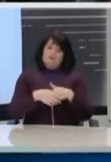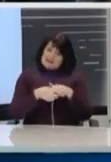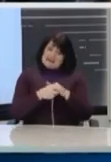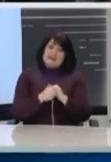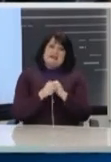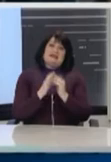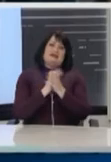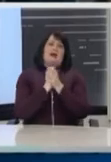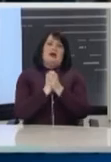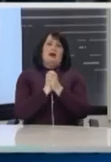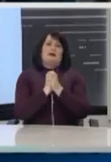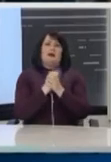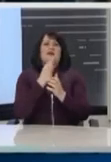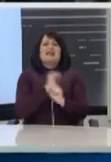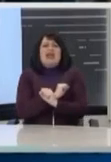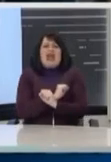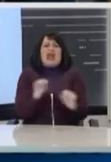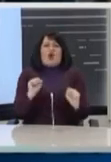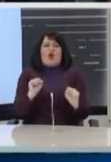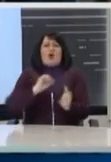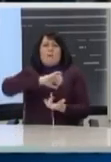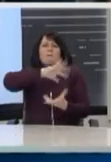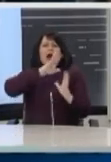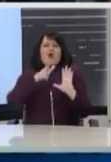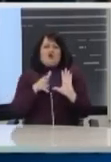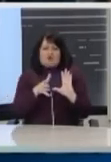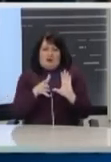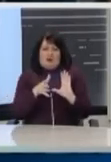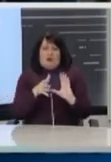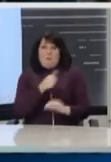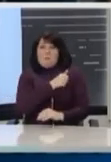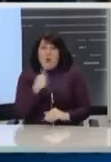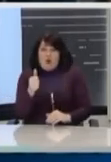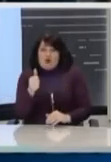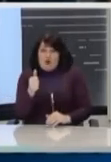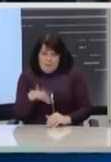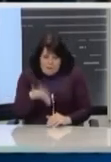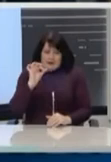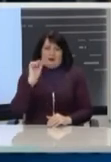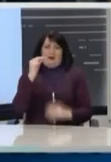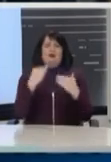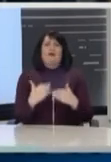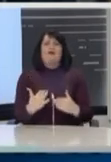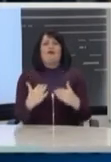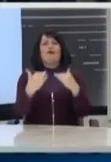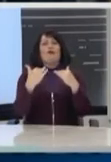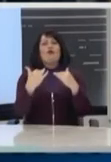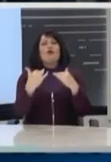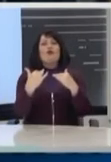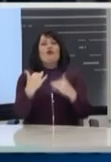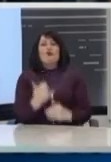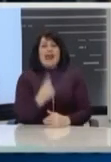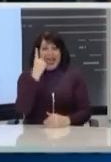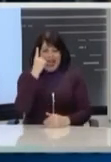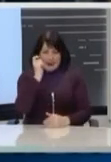διότι έκανε ένα παγκόσμιο ρεκόρ. Είναι η μοναδική Βουλή στον κόσμο που έχει ένα κόμμα με δύο κοινοβουλευτικές